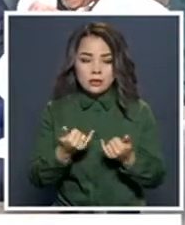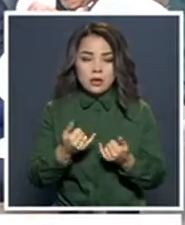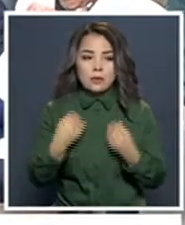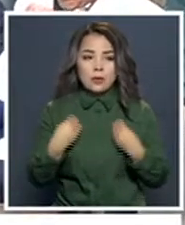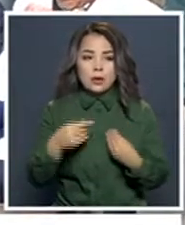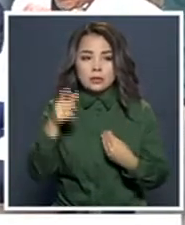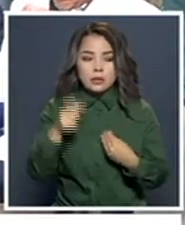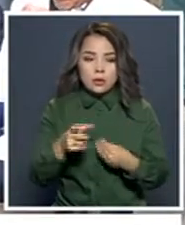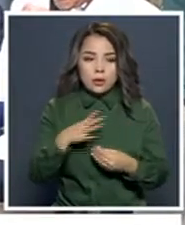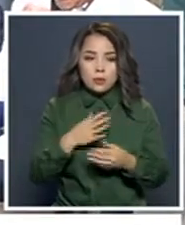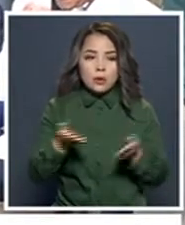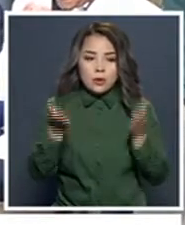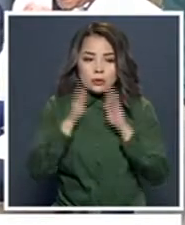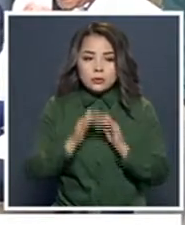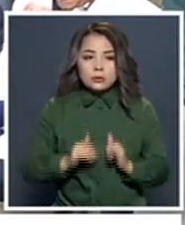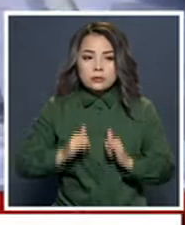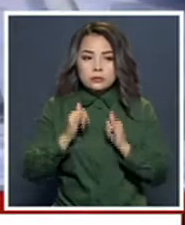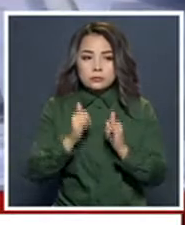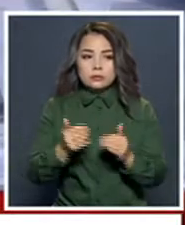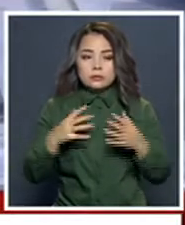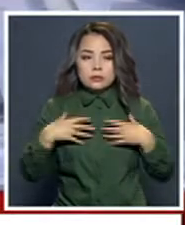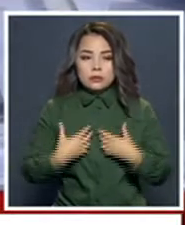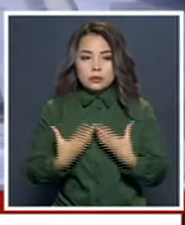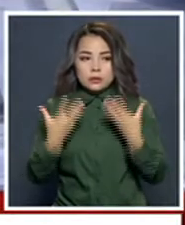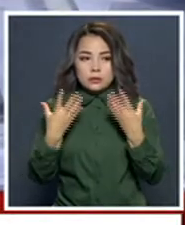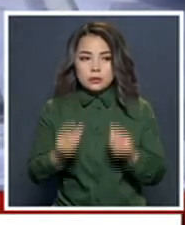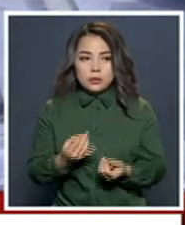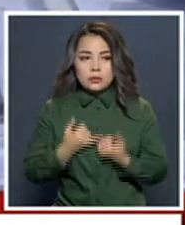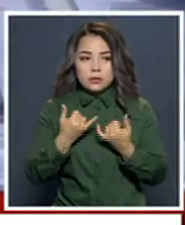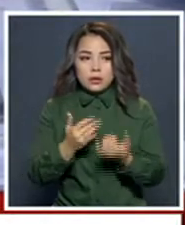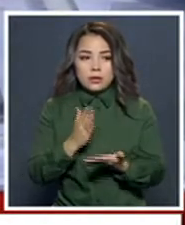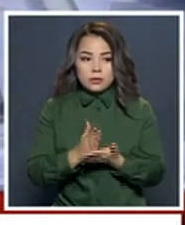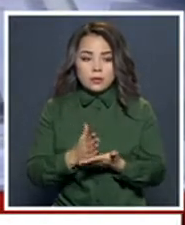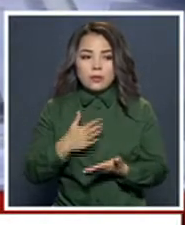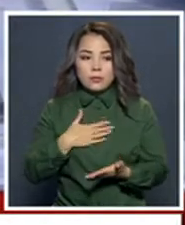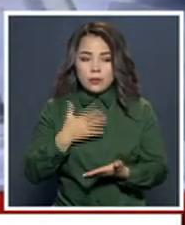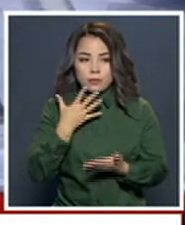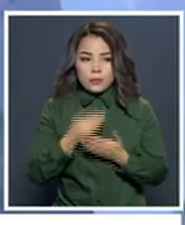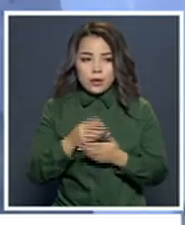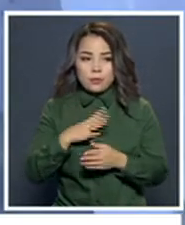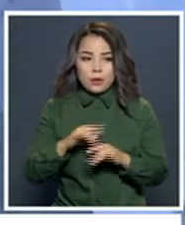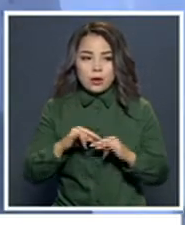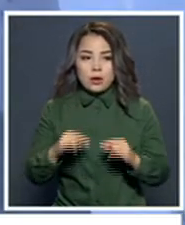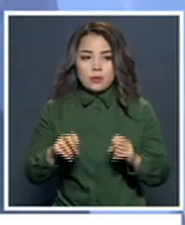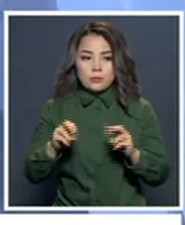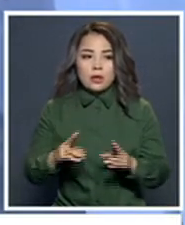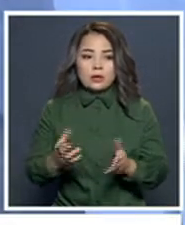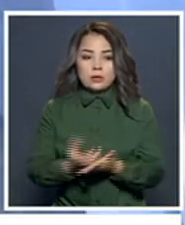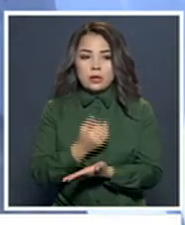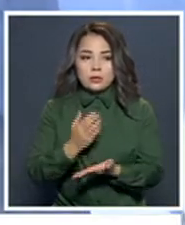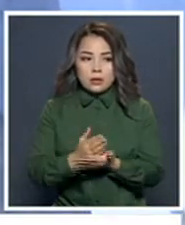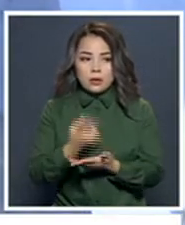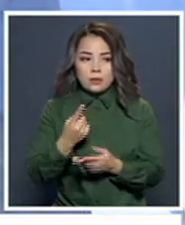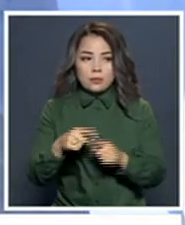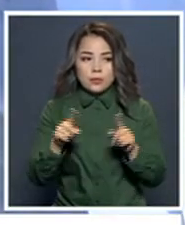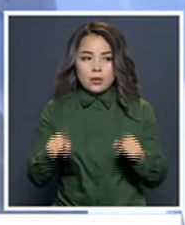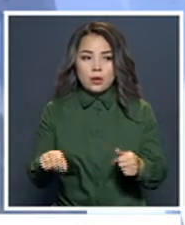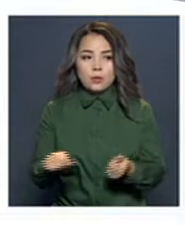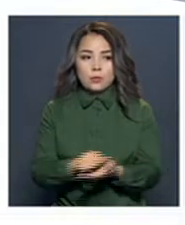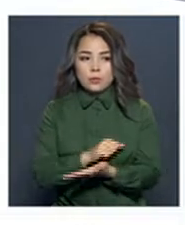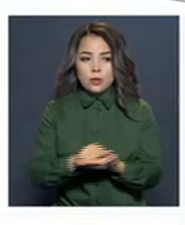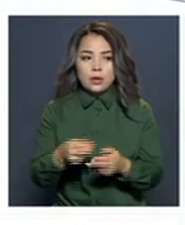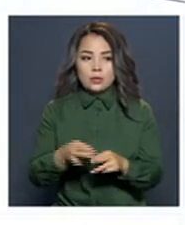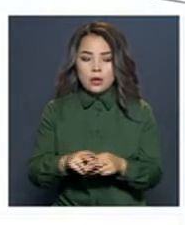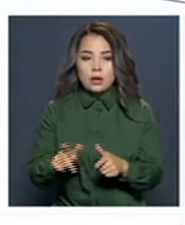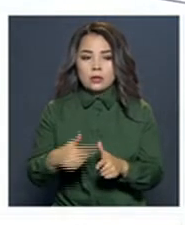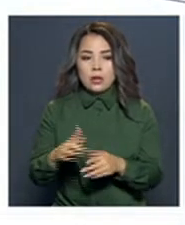рухына құран бағышталып, қаралы митинг өтті. Іздеушілер майдангердің қалтасынан арнайы капсула тапқан. Ал капсула ішіндегі бір жапырақ қағазда